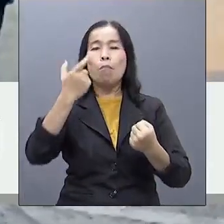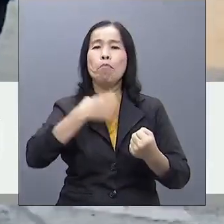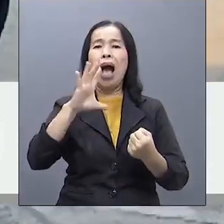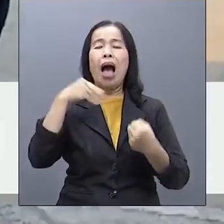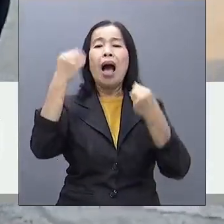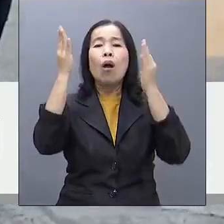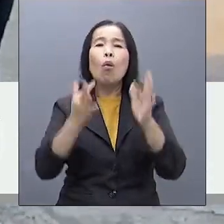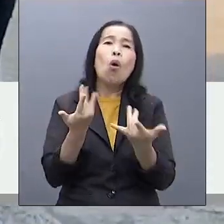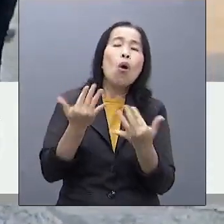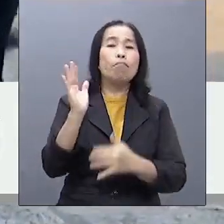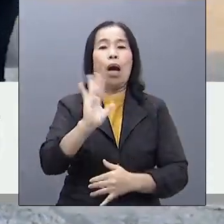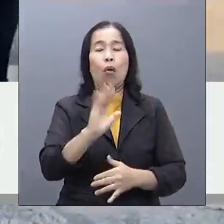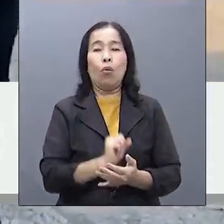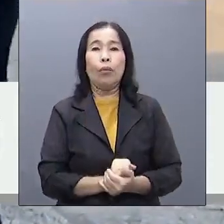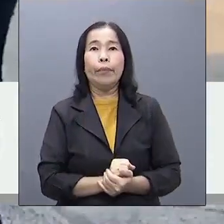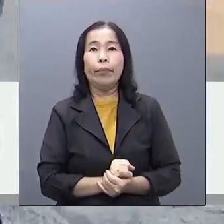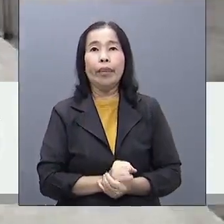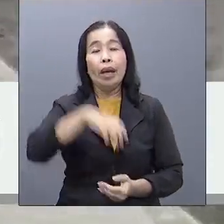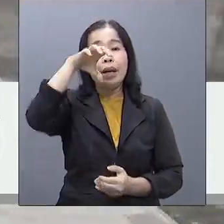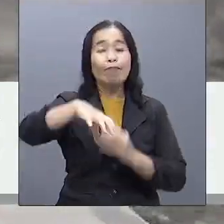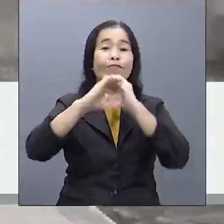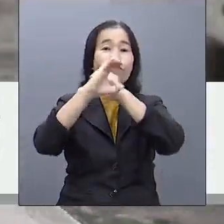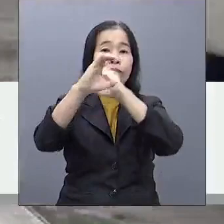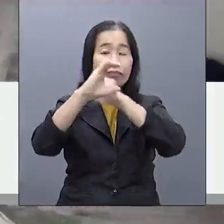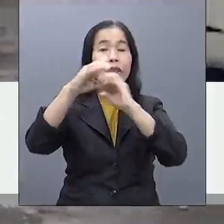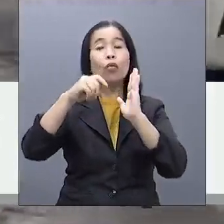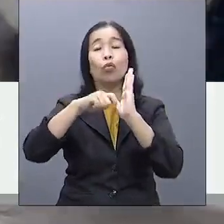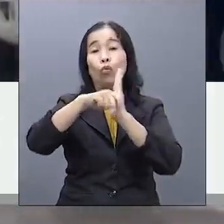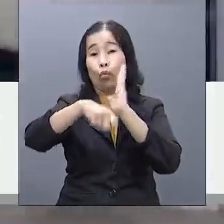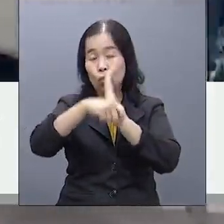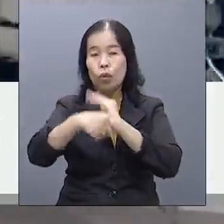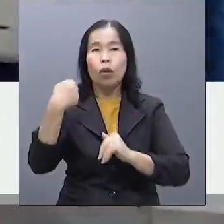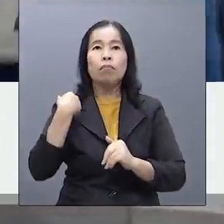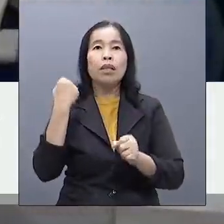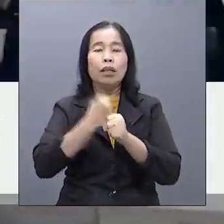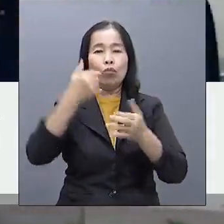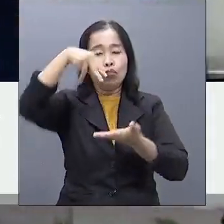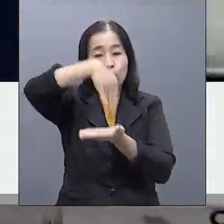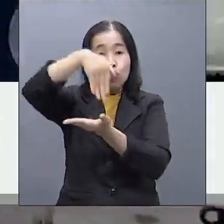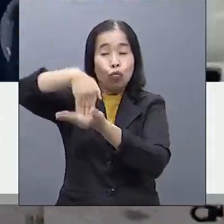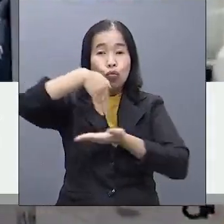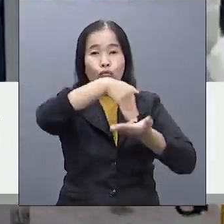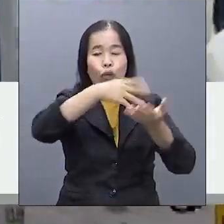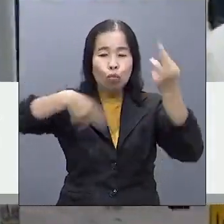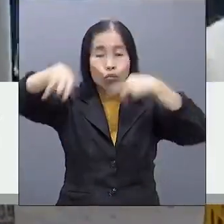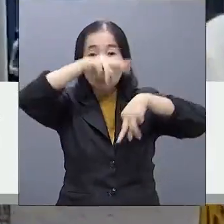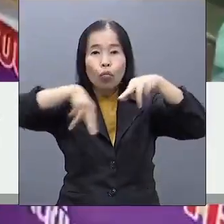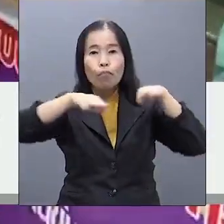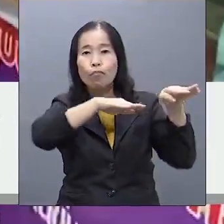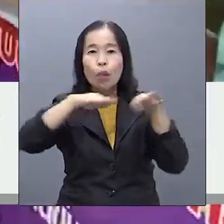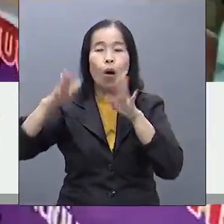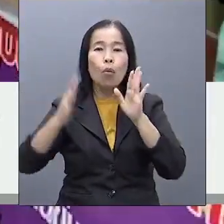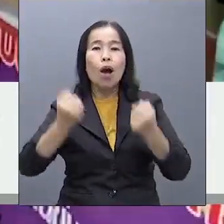ค้างนอกจากนี้สำนักงานขนส่งจังหวัดนครราชสีมาได้มีการตั้งจุดเช็คพ้อยเพื่อตรวจสอบความพร้อมของพนักงาน